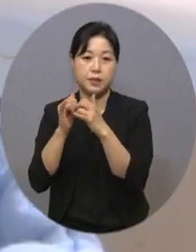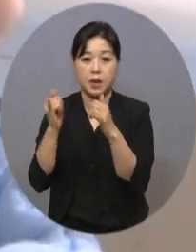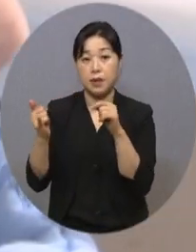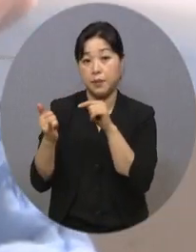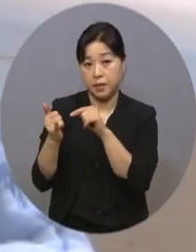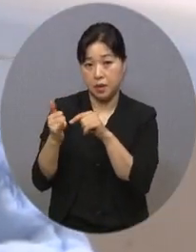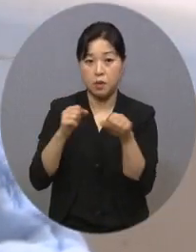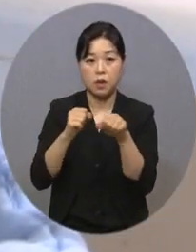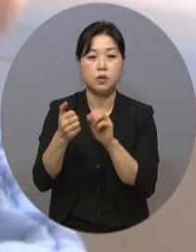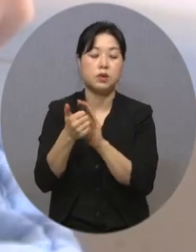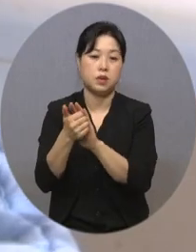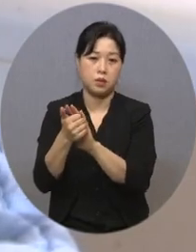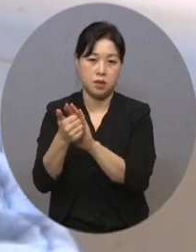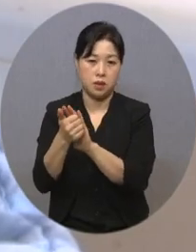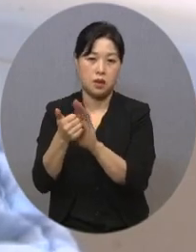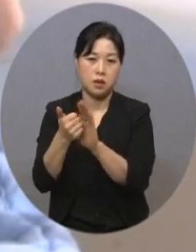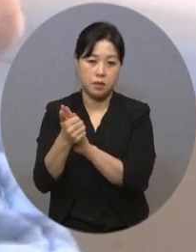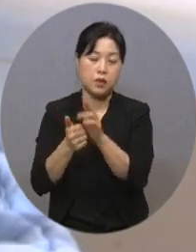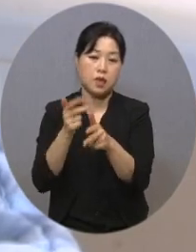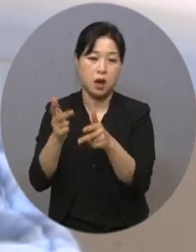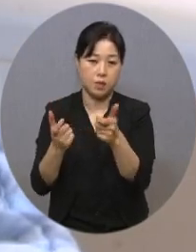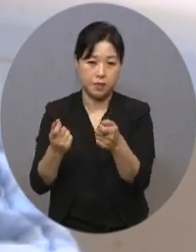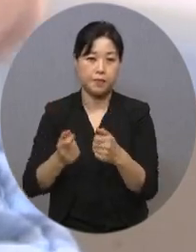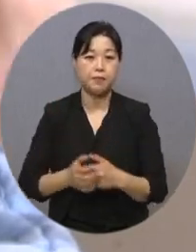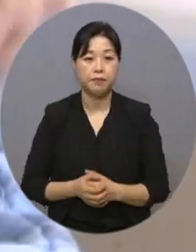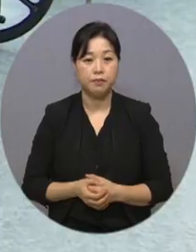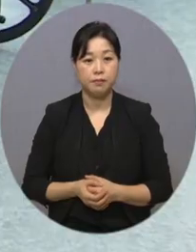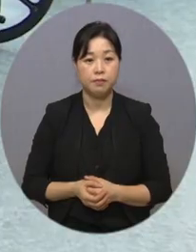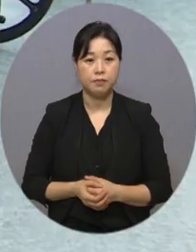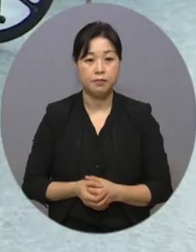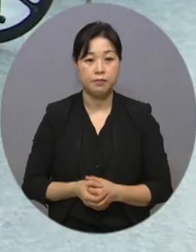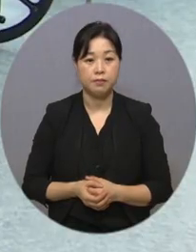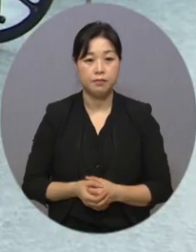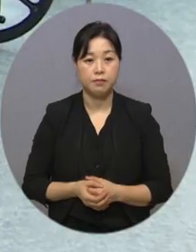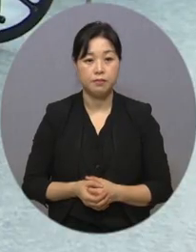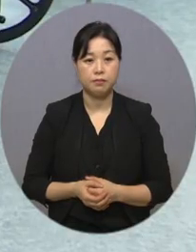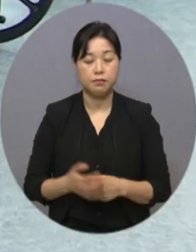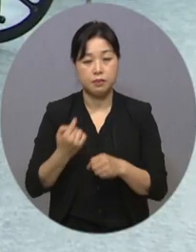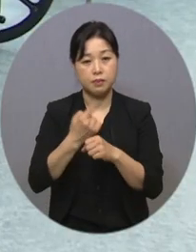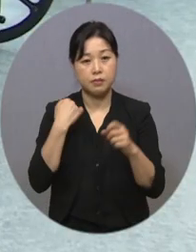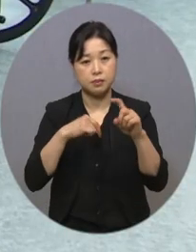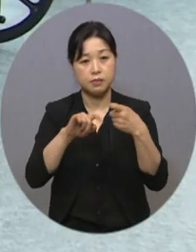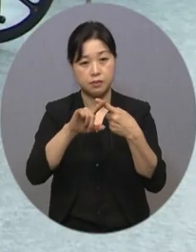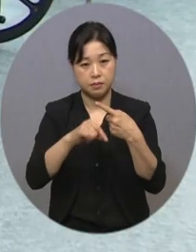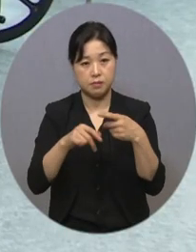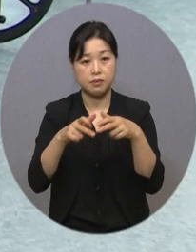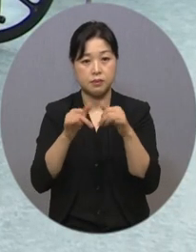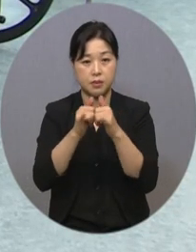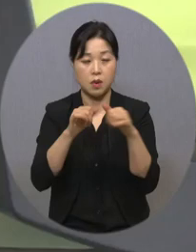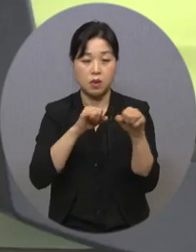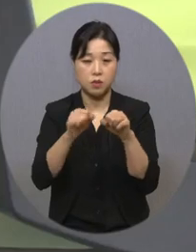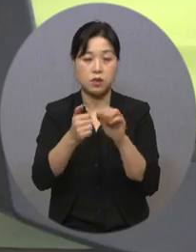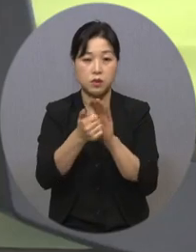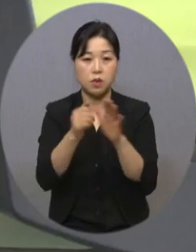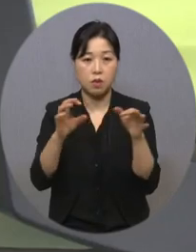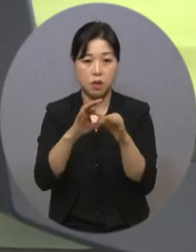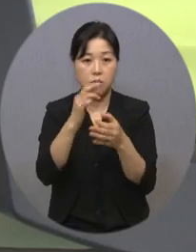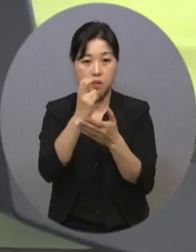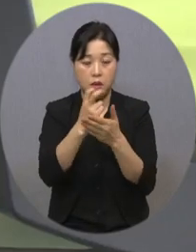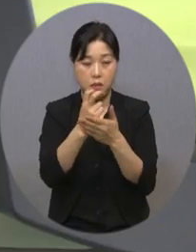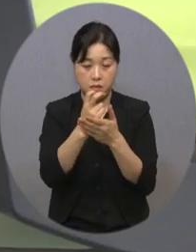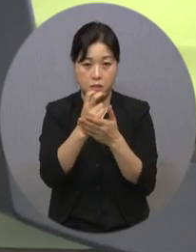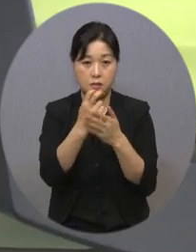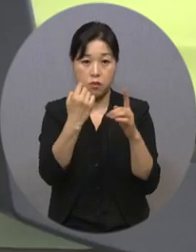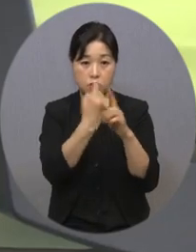활동 지원을 제공하는 사업입니다 특히 지난해 11월 장애인 활동 지원에 관한 법률 개정안이